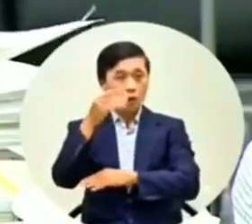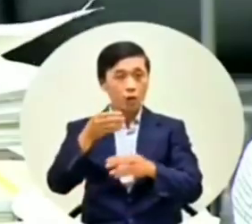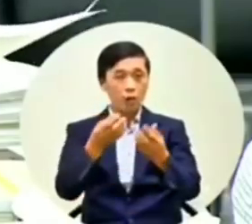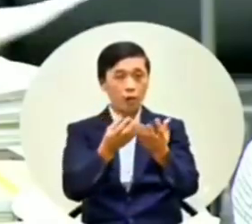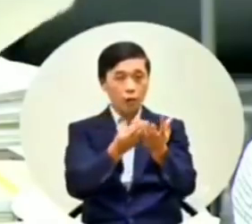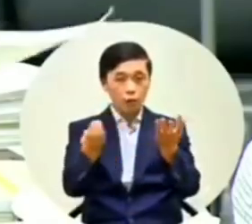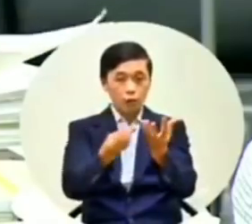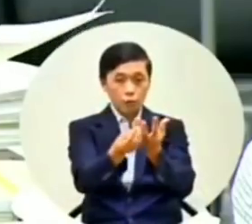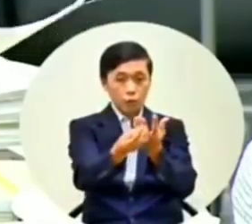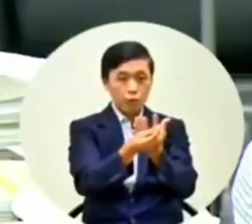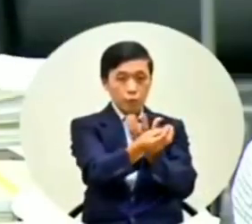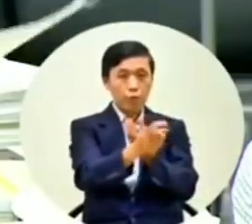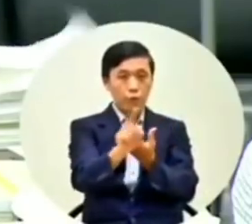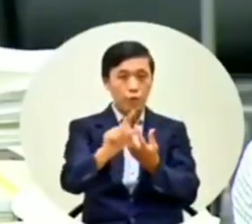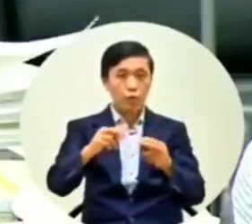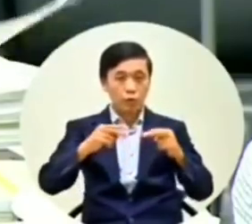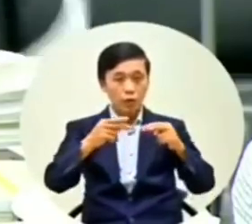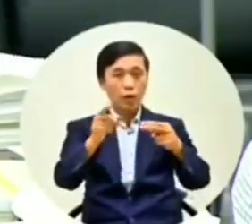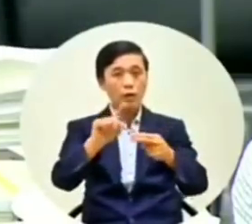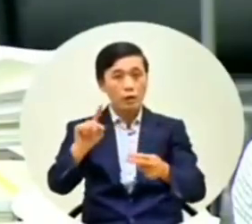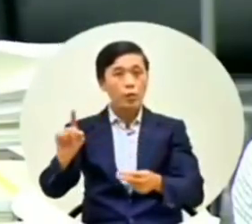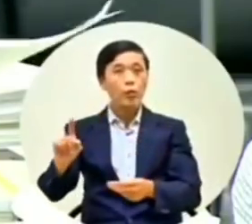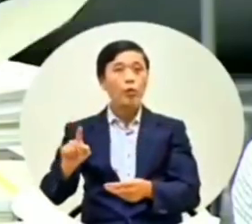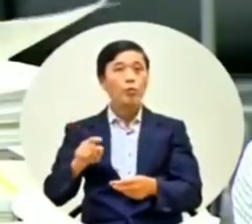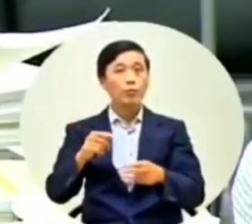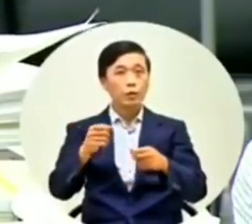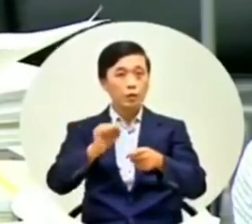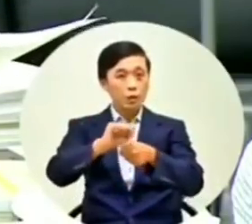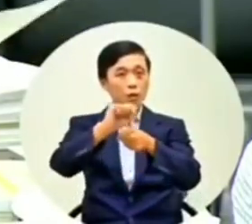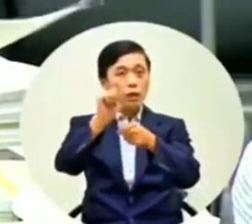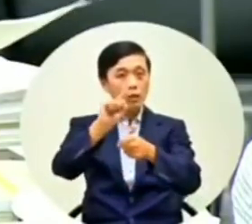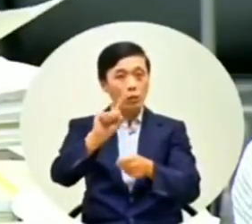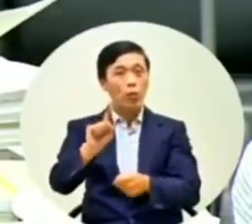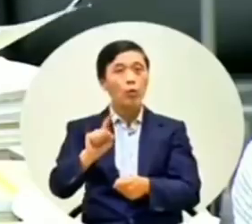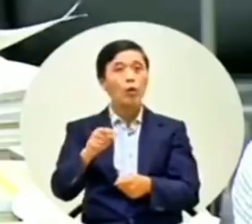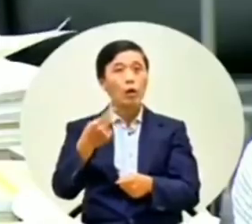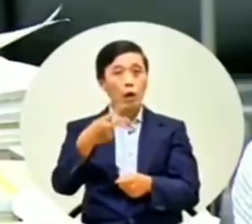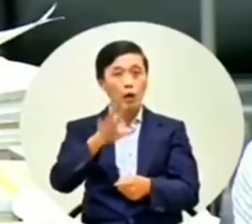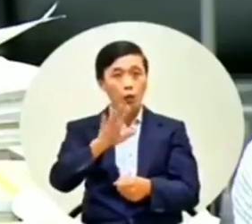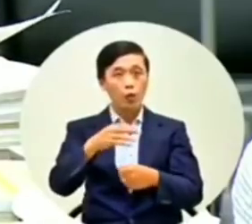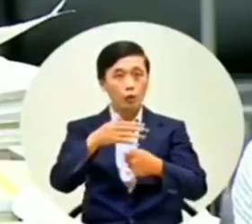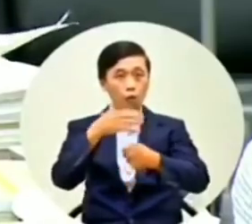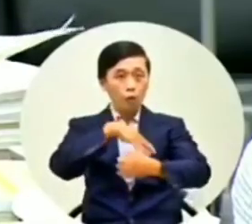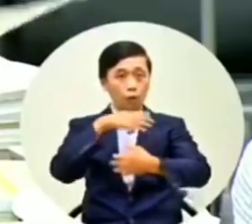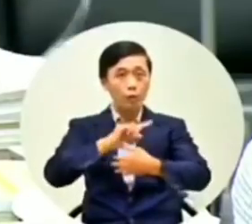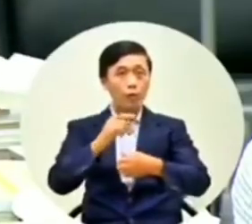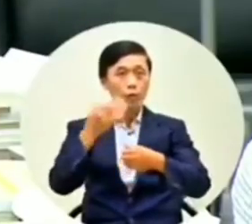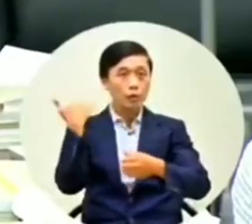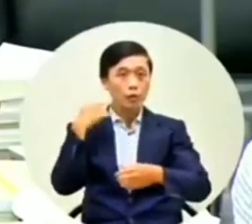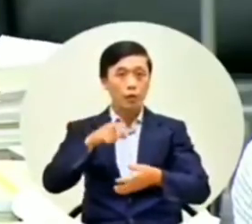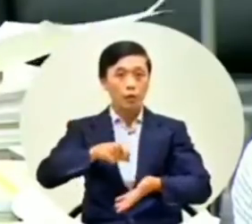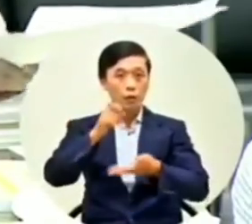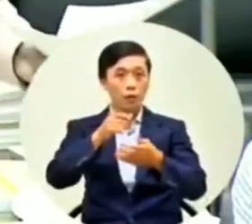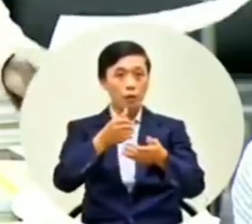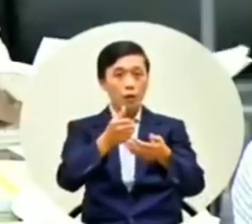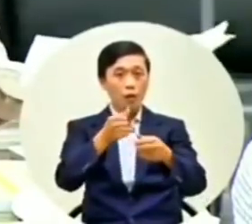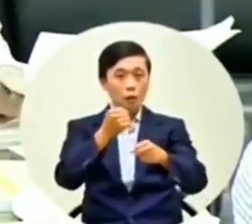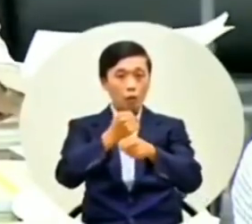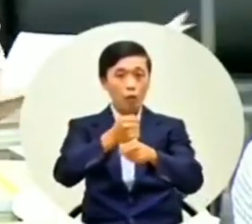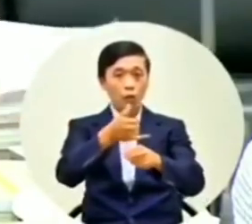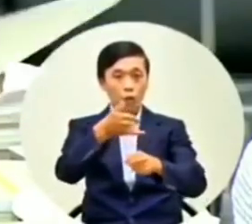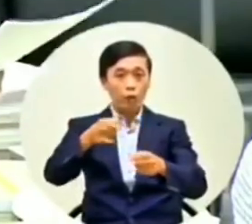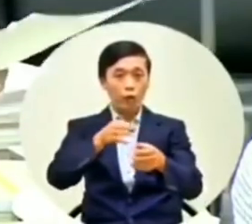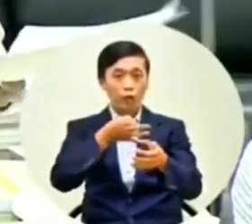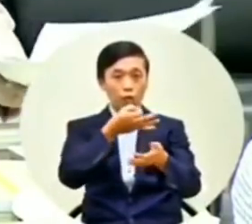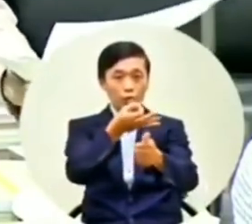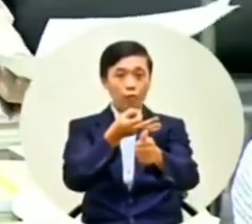快改变，好，改善增加，还有包括呢，我们之前讲的，我们的人事费用非常的